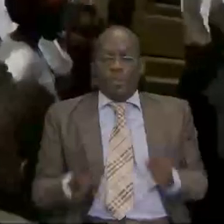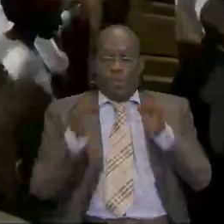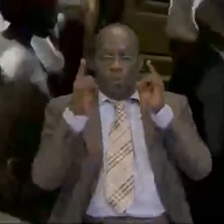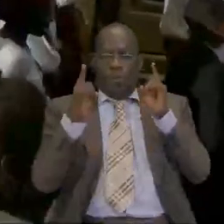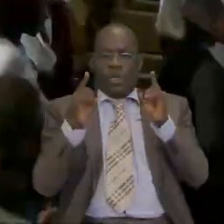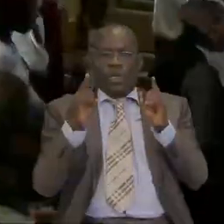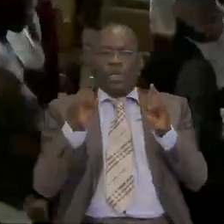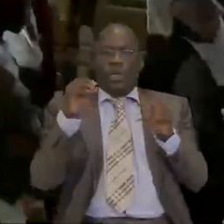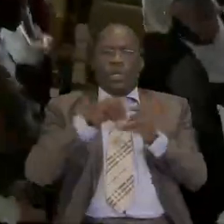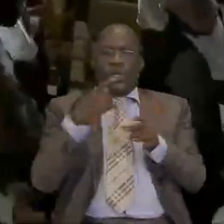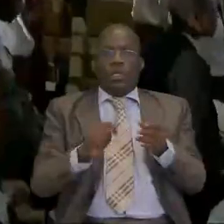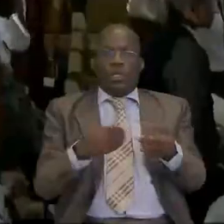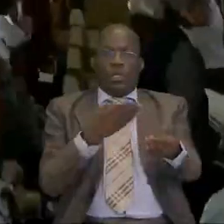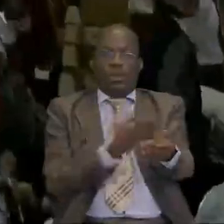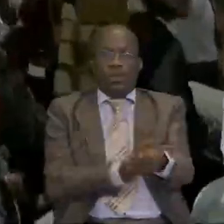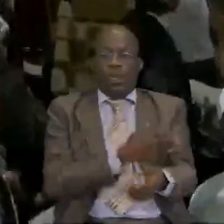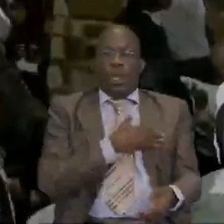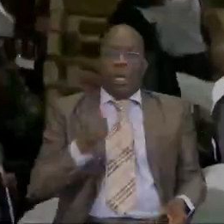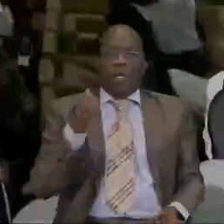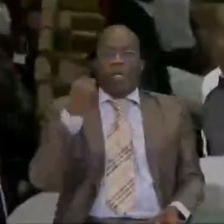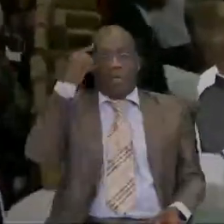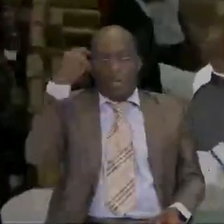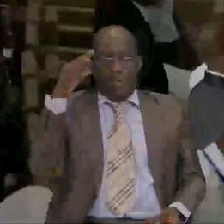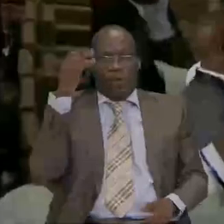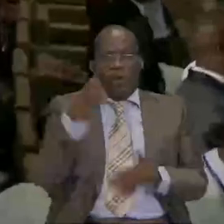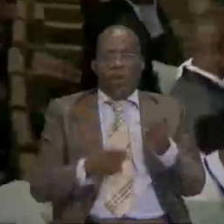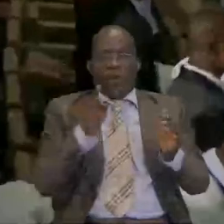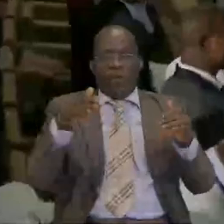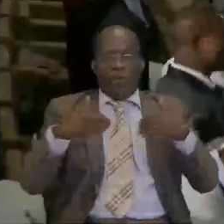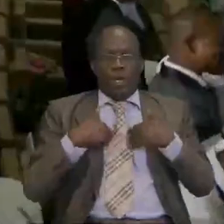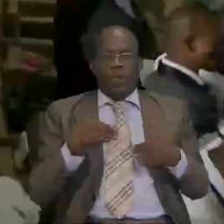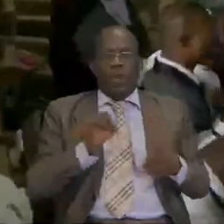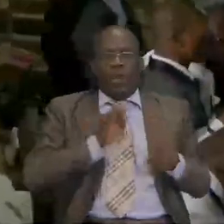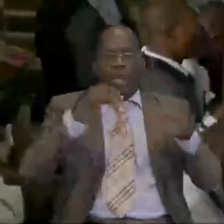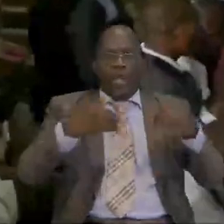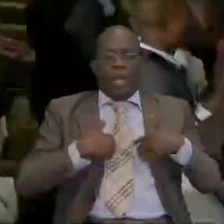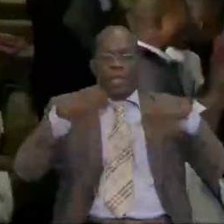Réveille-toi le matin et pense à ce que tu as. J'ai la puissance.